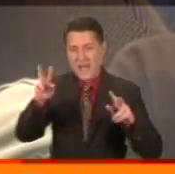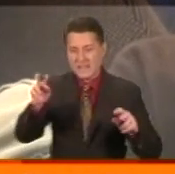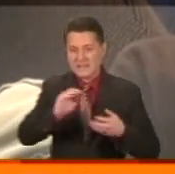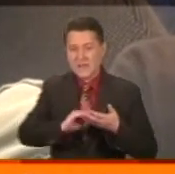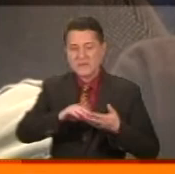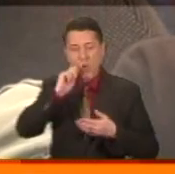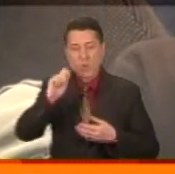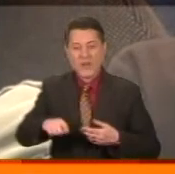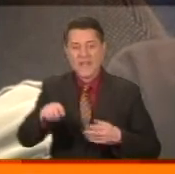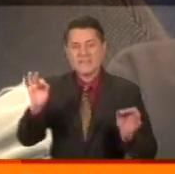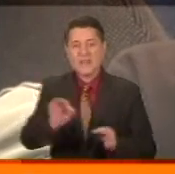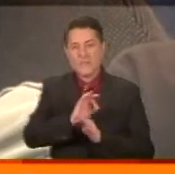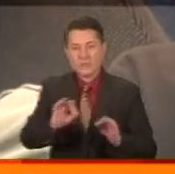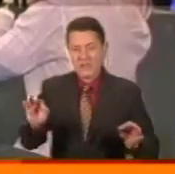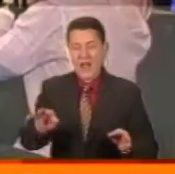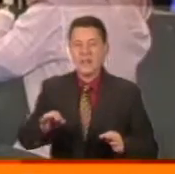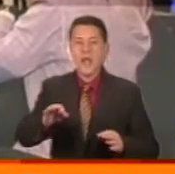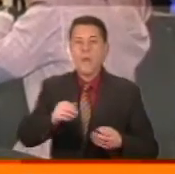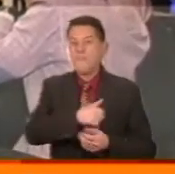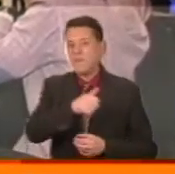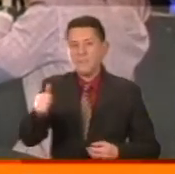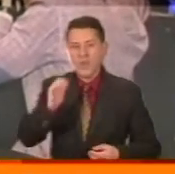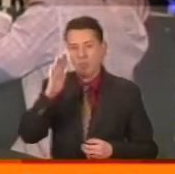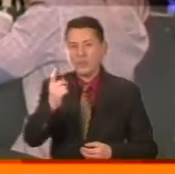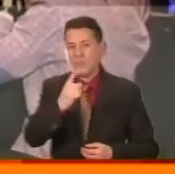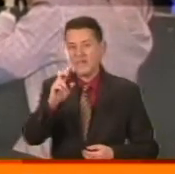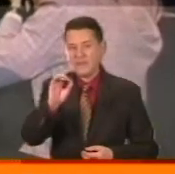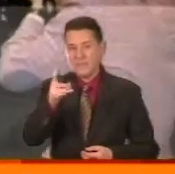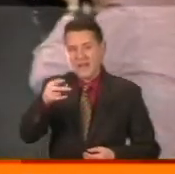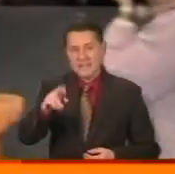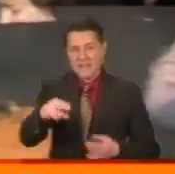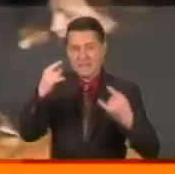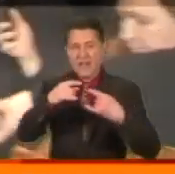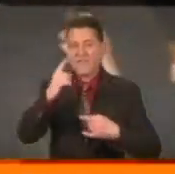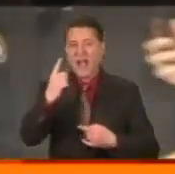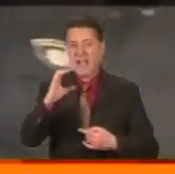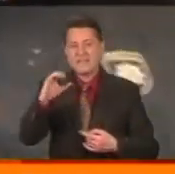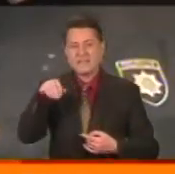український музикант Фагот. Прем'єра реаліті «Патрульні» відбудеться 1 березня на телеканалі ICTV.